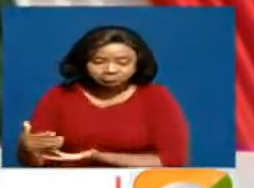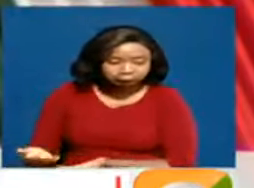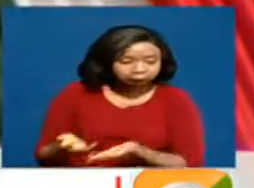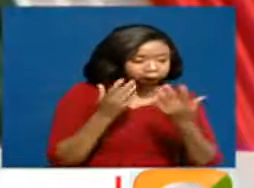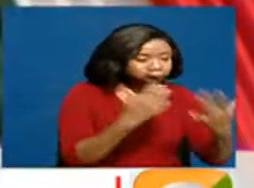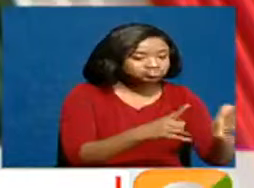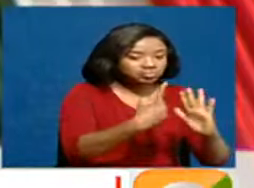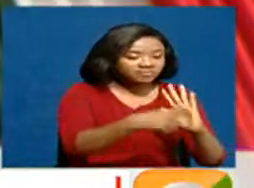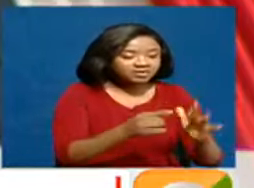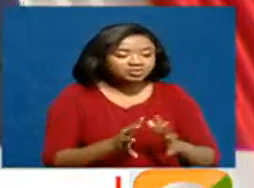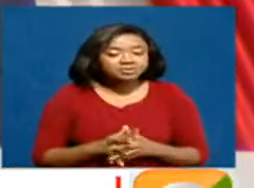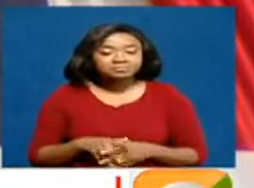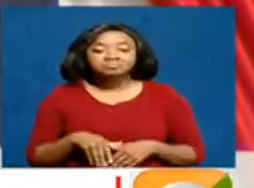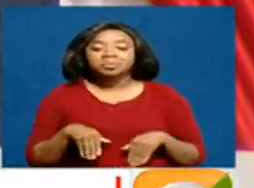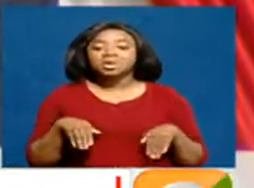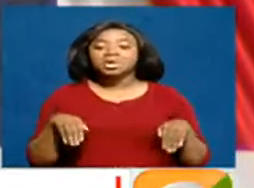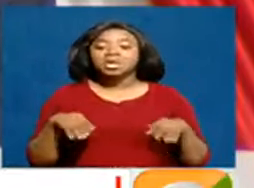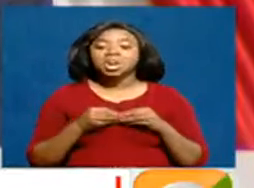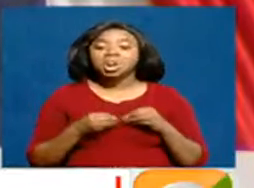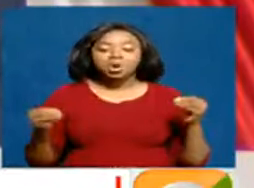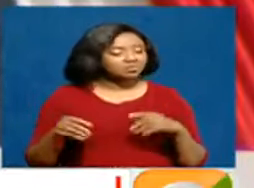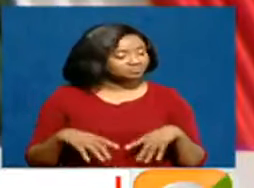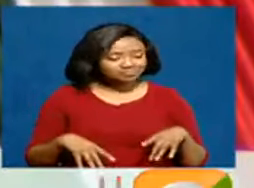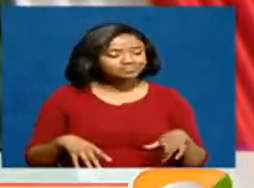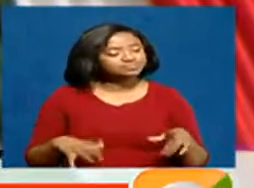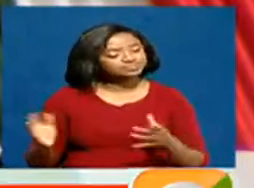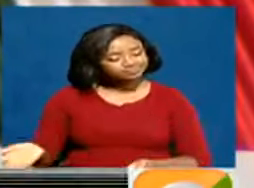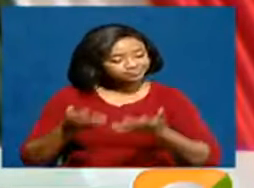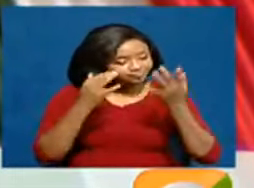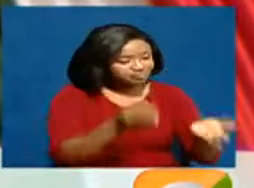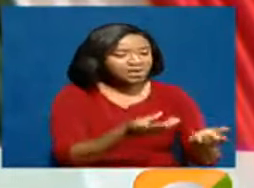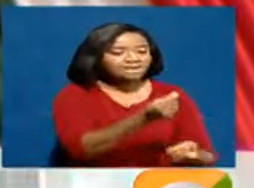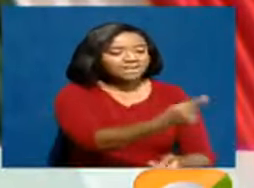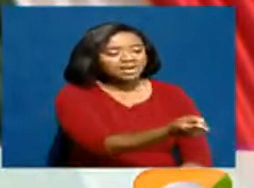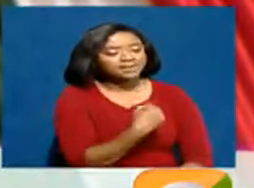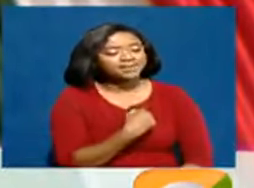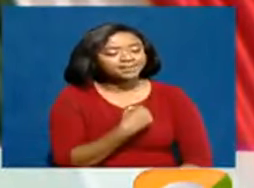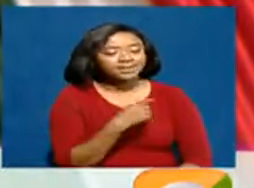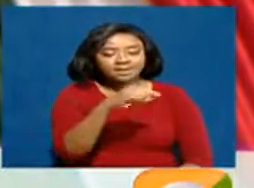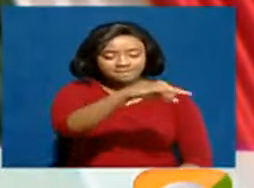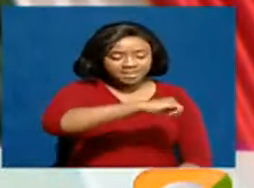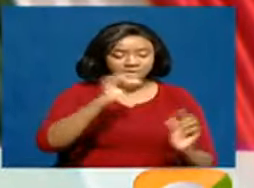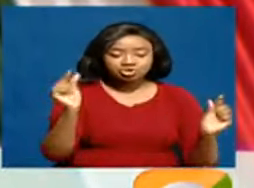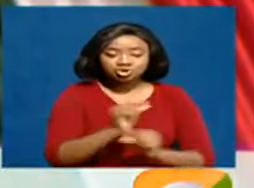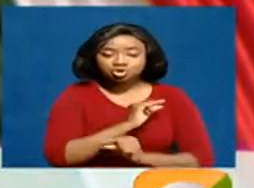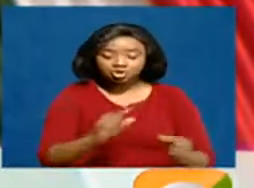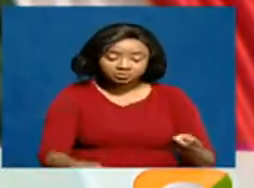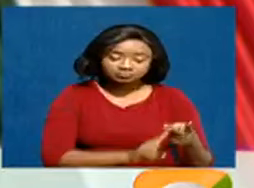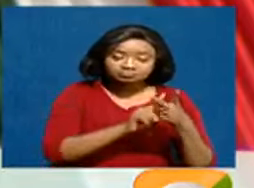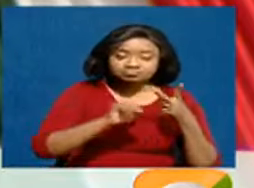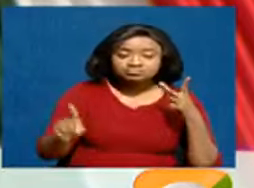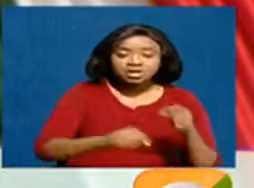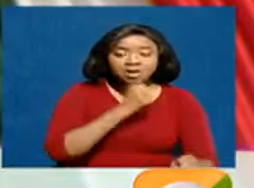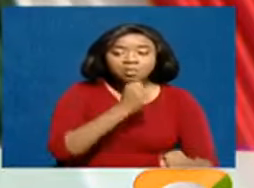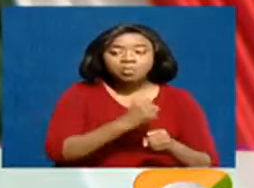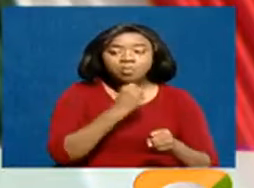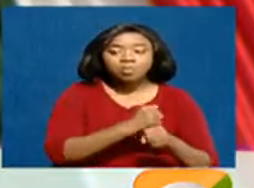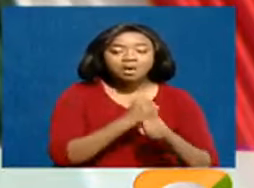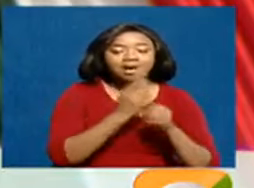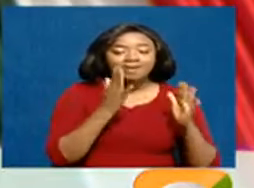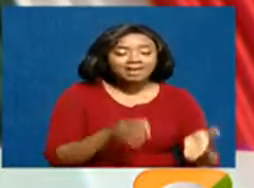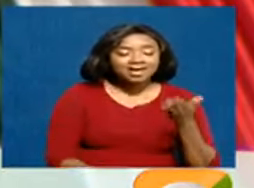yake. Ya pili, wafanyikazi watalipwa. Na ya